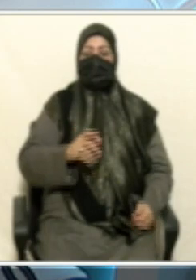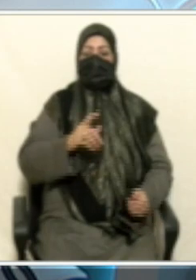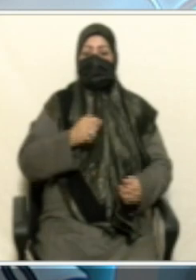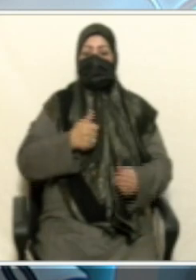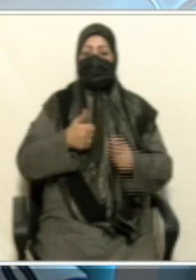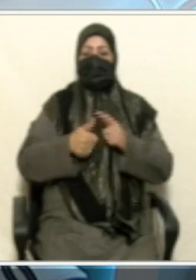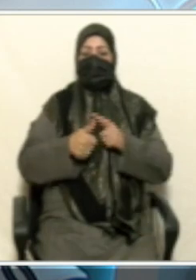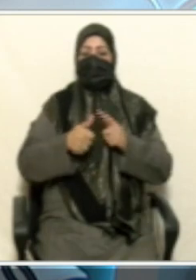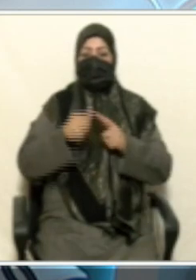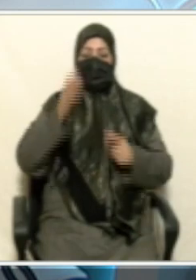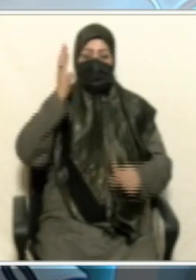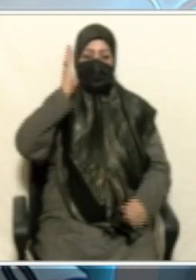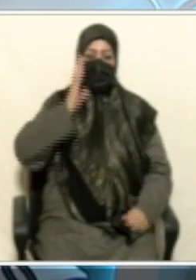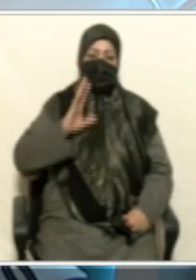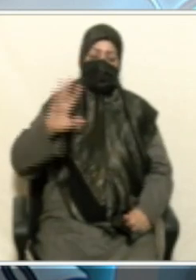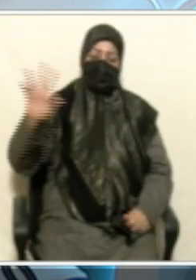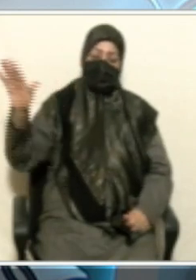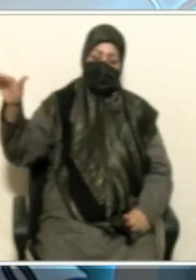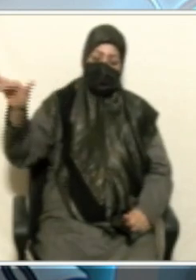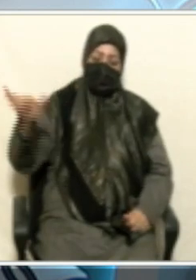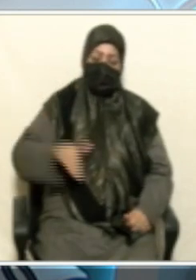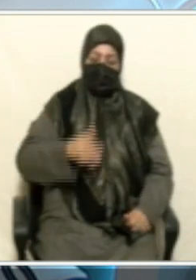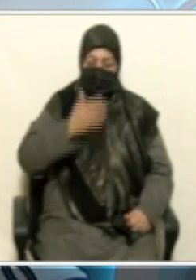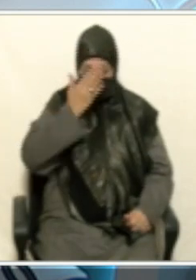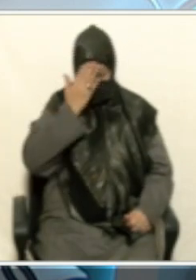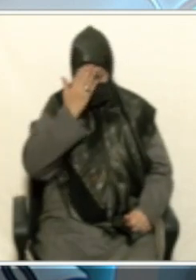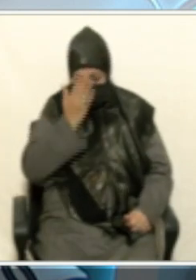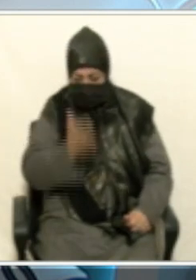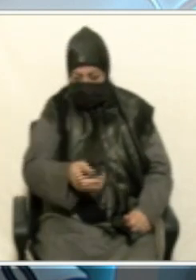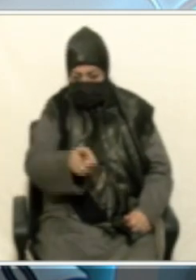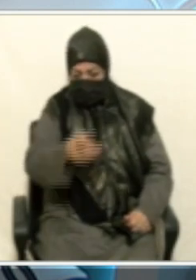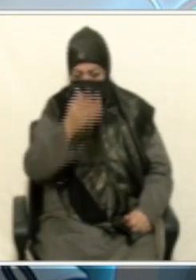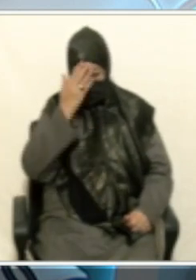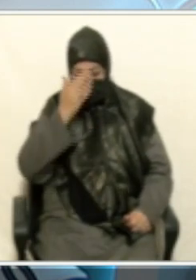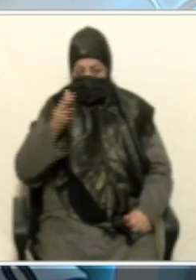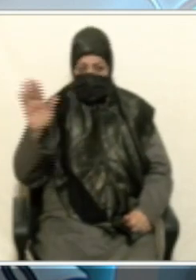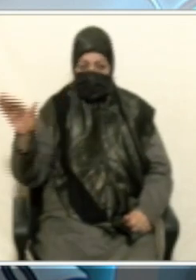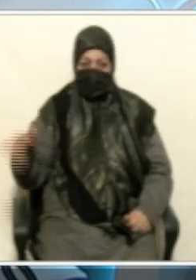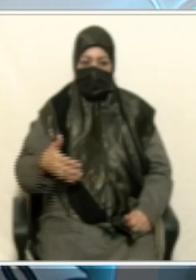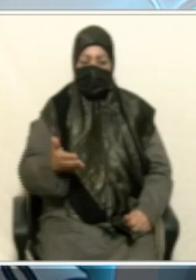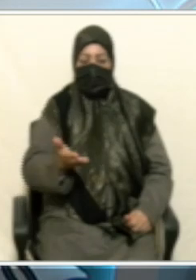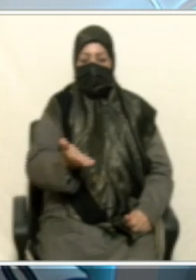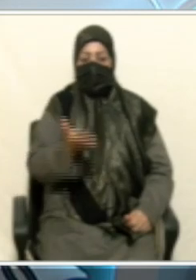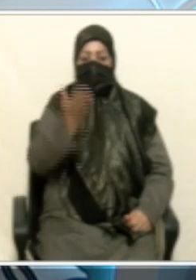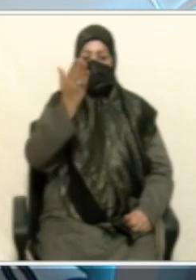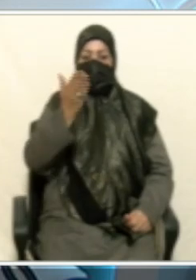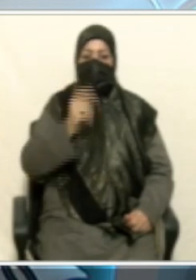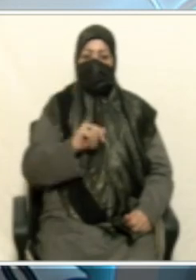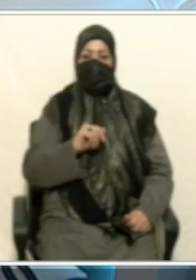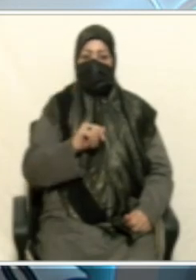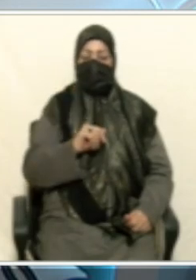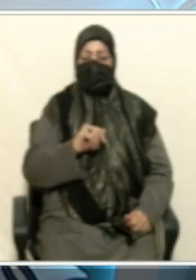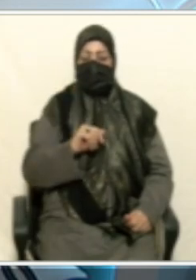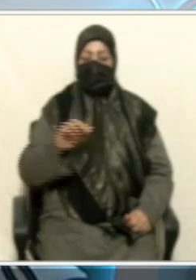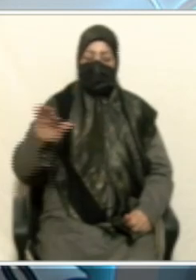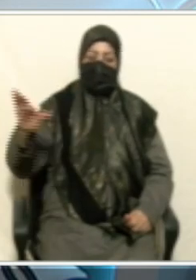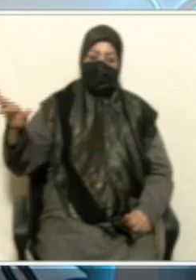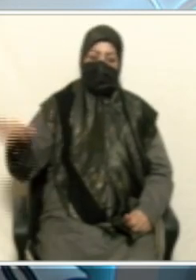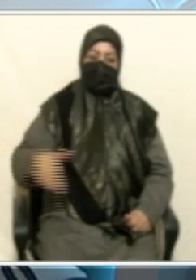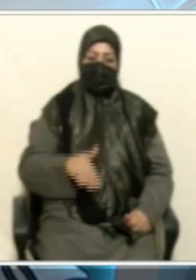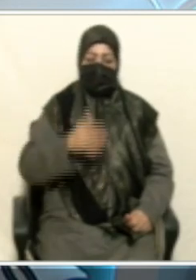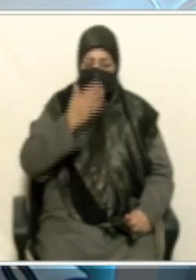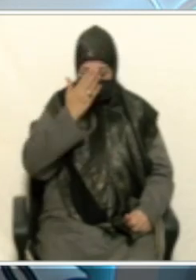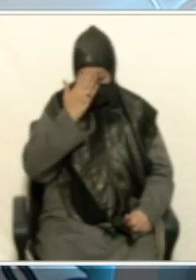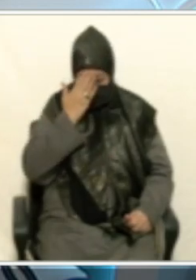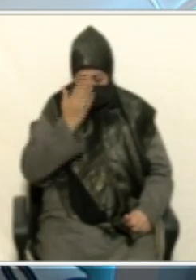أدركت الركوع قبل أن يرفع أو في أثناء رفعي كنت قد هويت؟ أنا كبرت تكبيرة